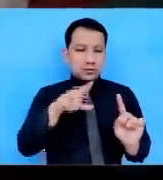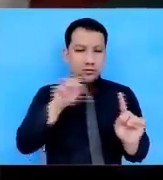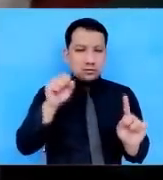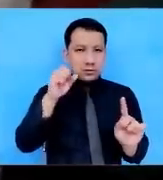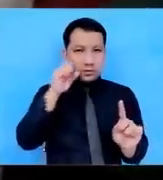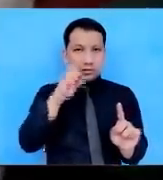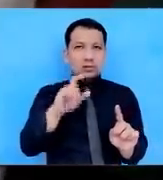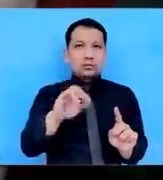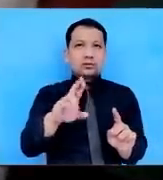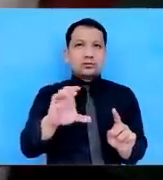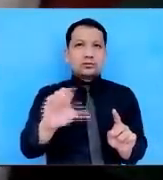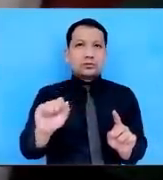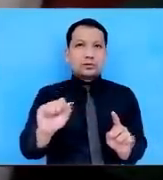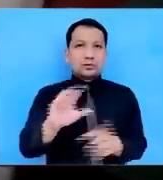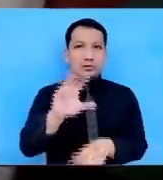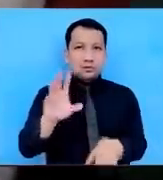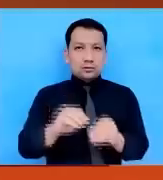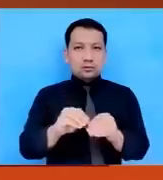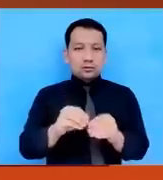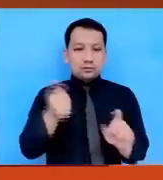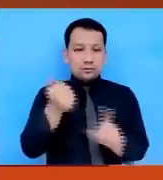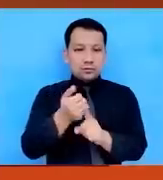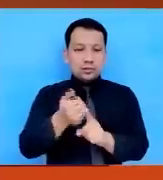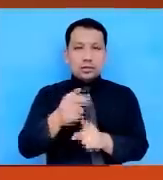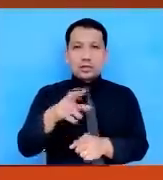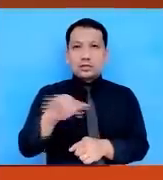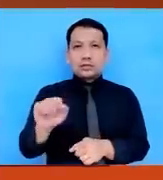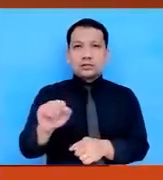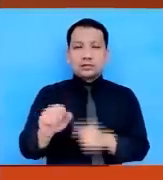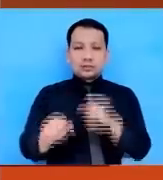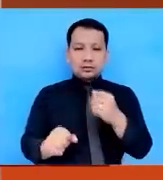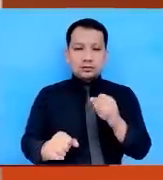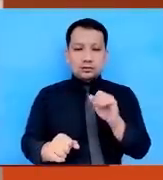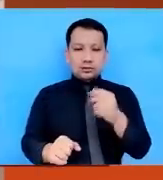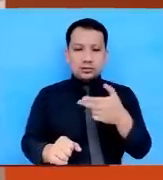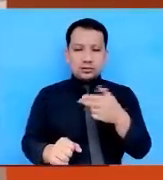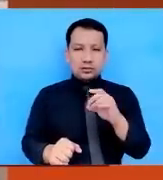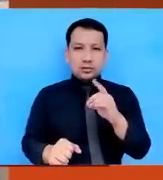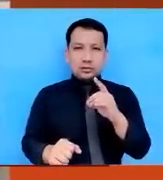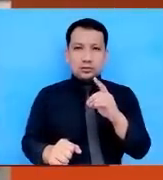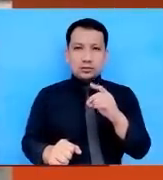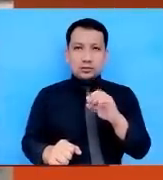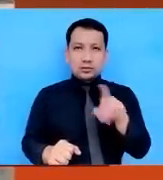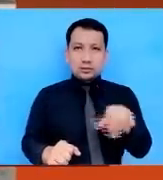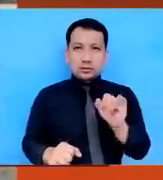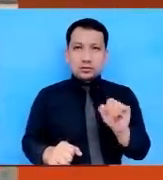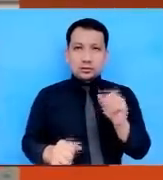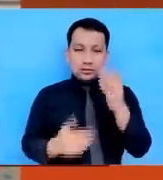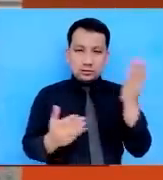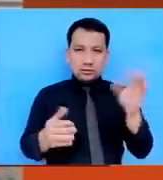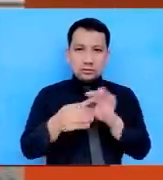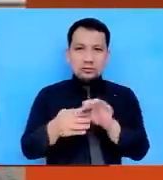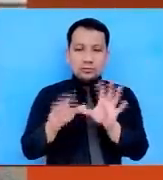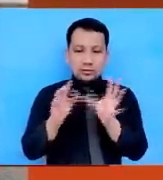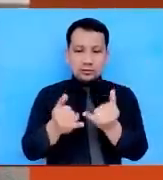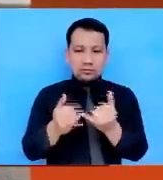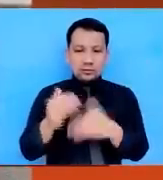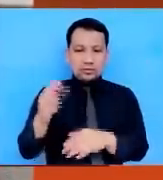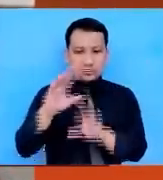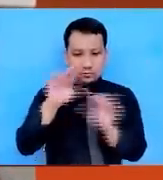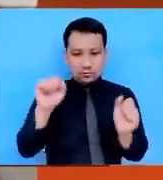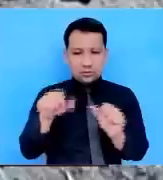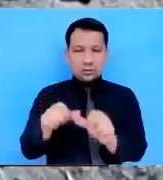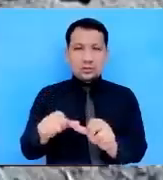mga naaresto matapos i-raid ang compound ng HDJ Bayawan Agri Ventures Corporation, ang kumpanya kung saan presidente si